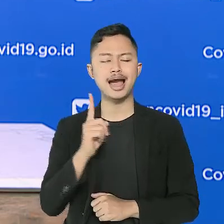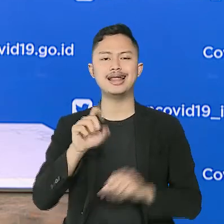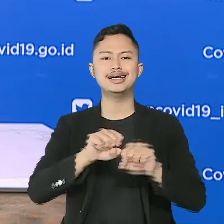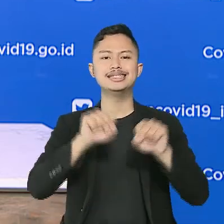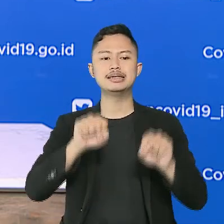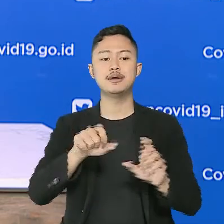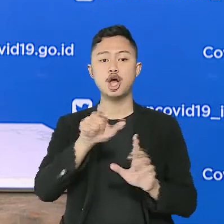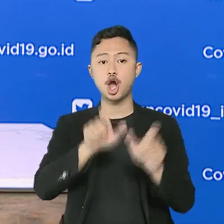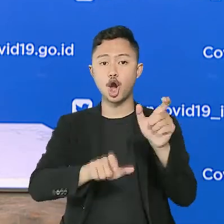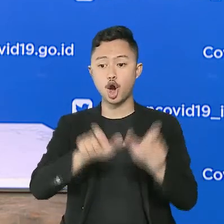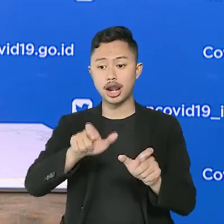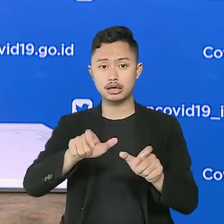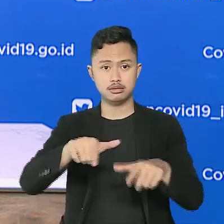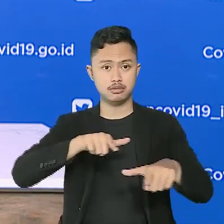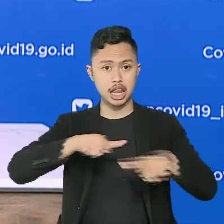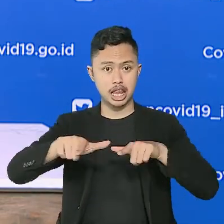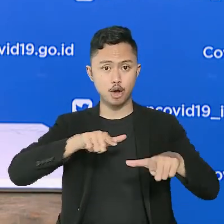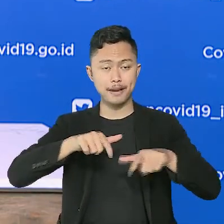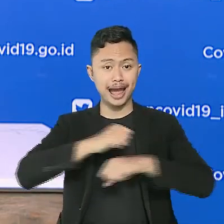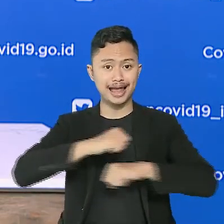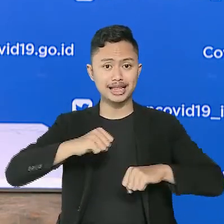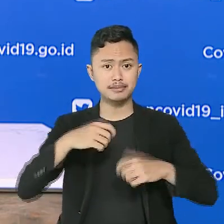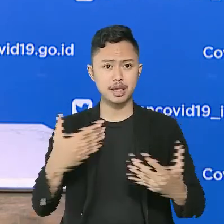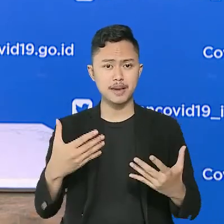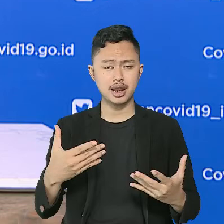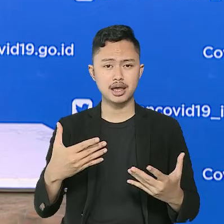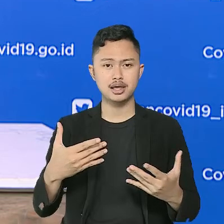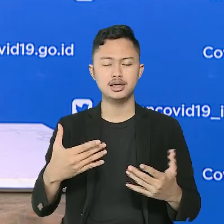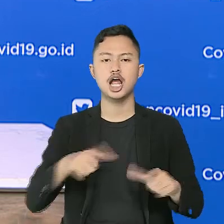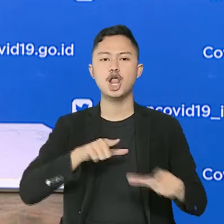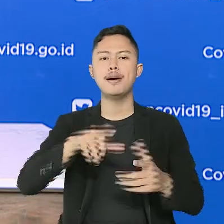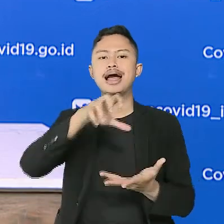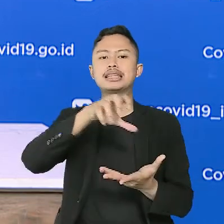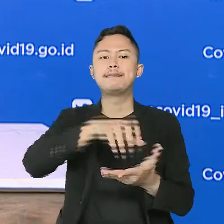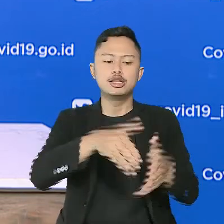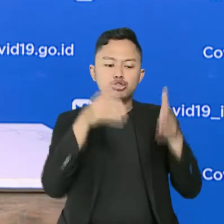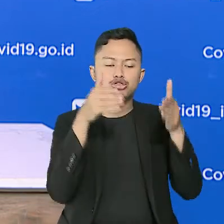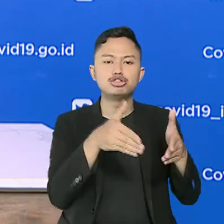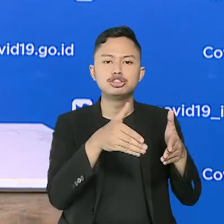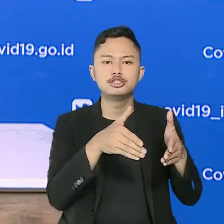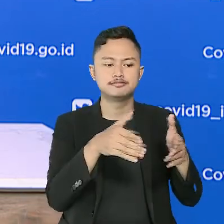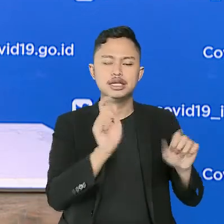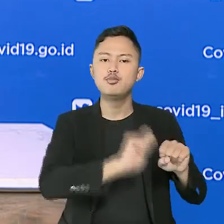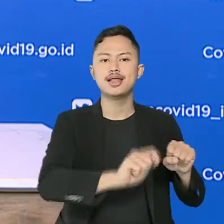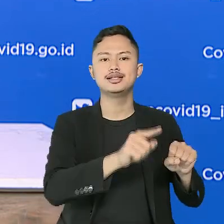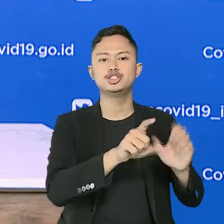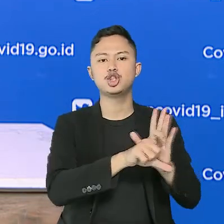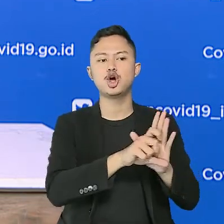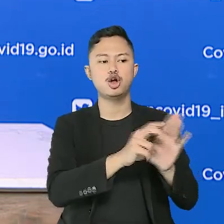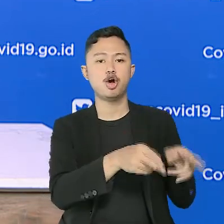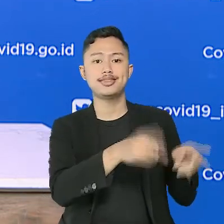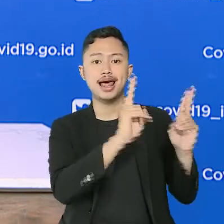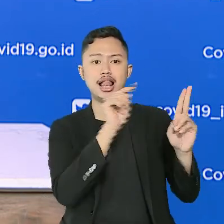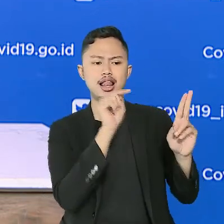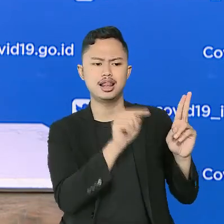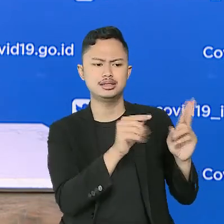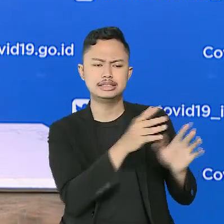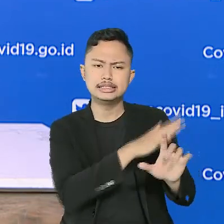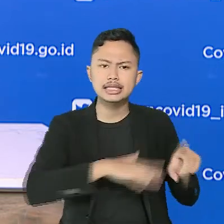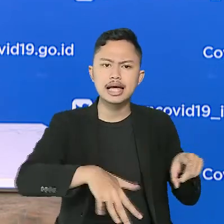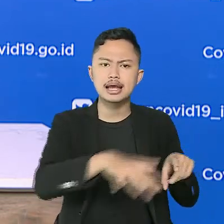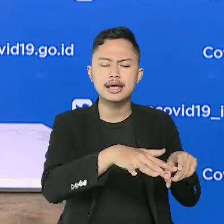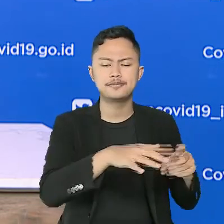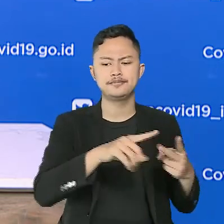partisipan hanya akan berkegiatan di titik-titik yang sudah ditentukan oleh panitia, yaitu seperti hotel, tempat